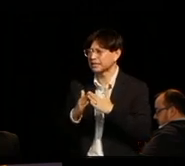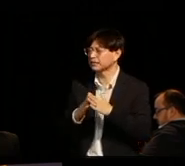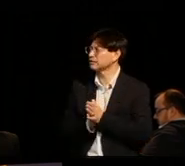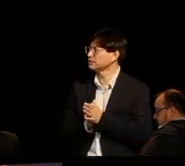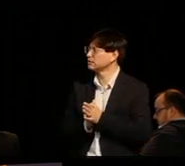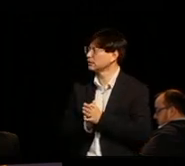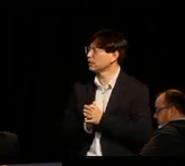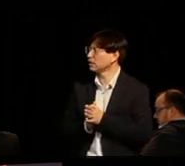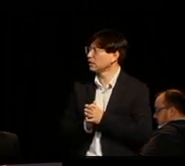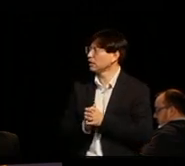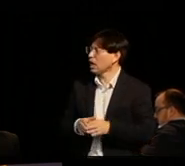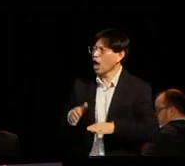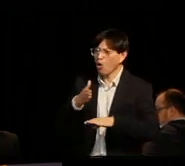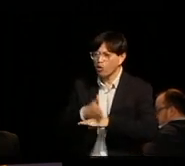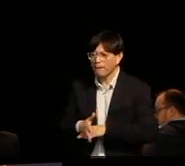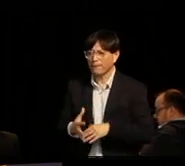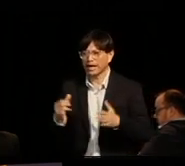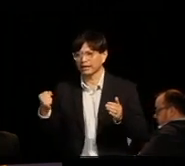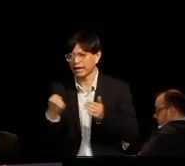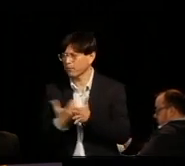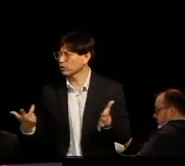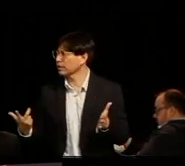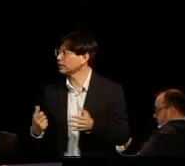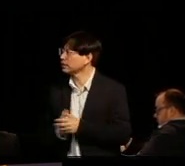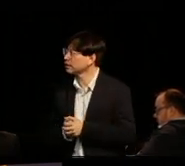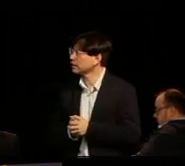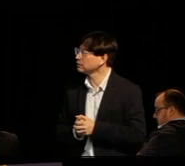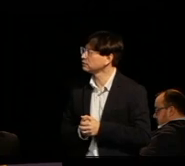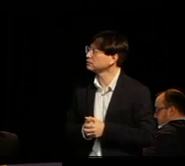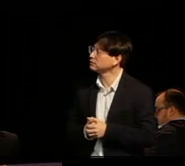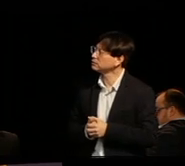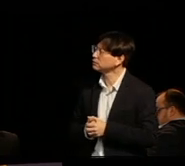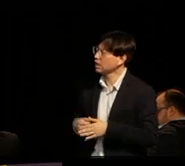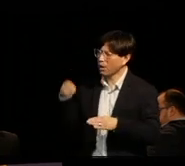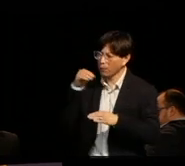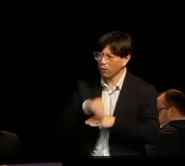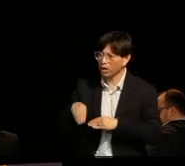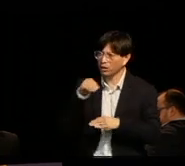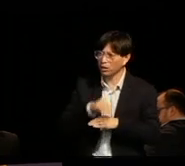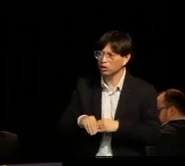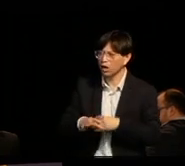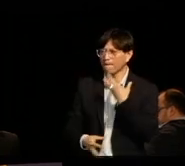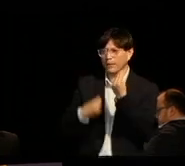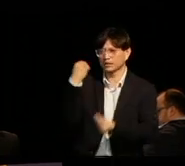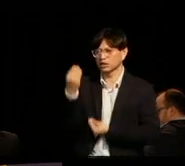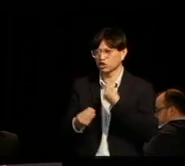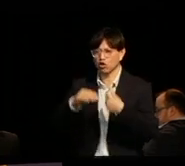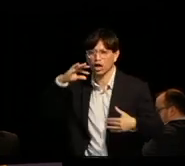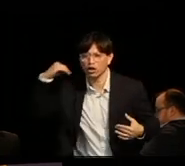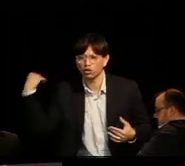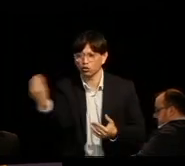parte molto rilevante della pastorale della parrocchia no Quindi rispetto al tema dell'inclusione non è che l'inclusione si gioca tutta nella